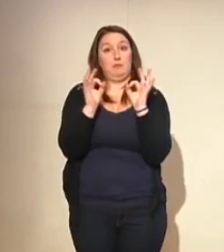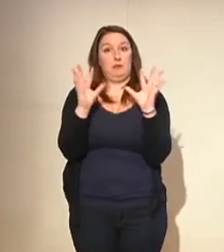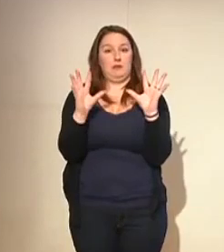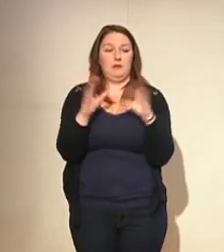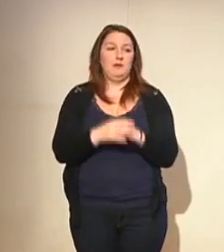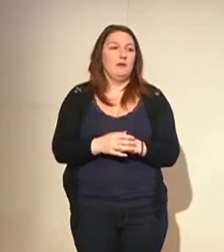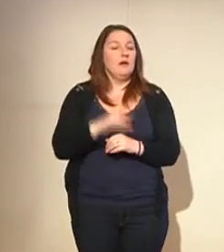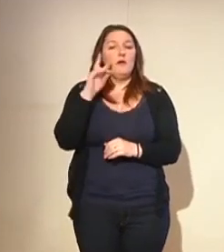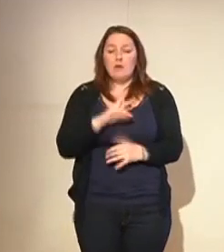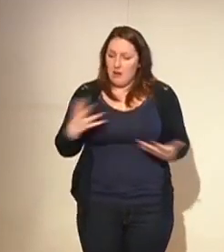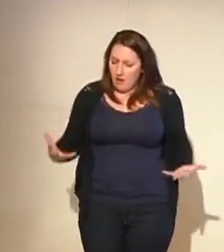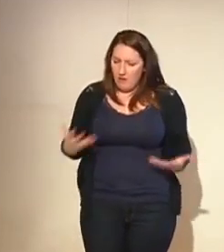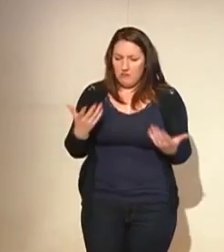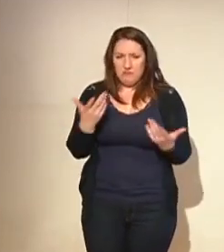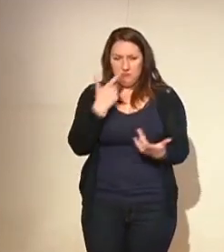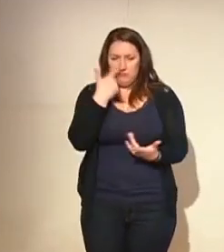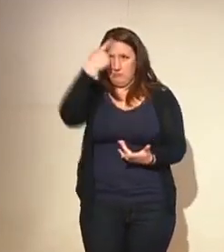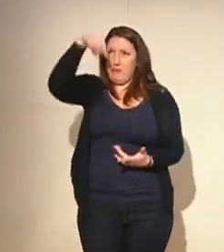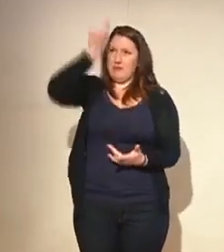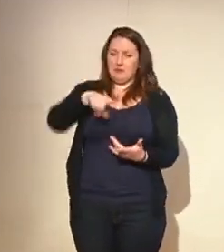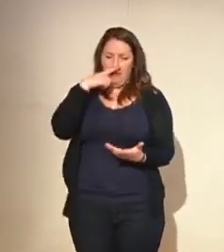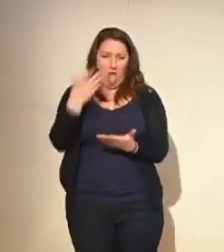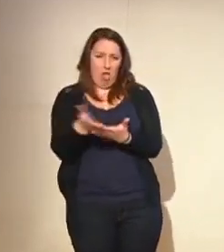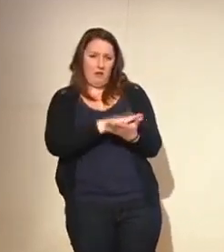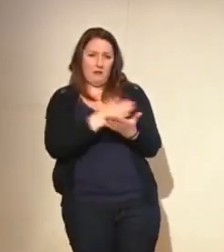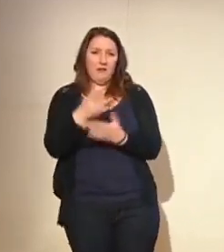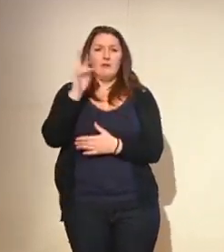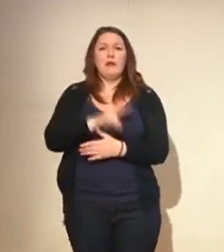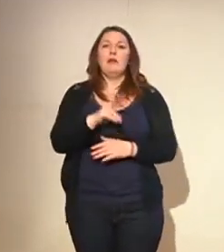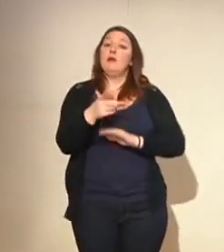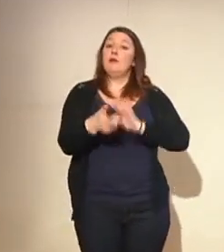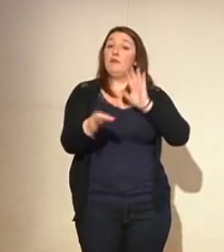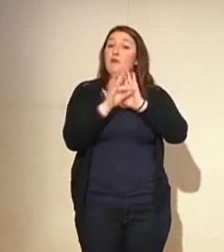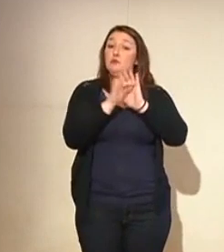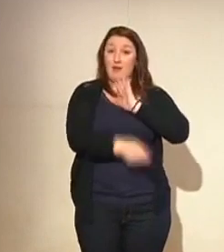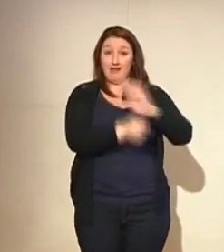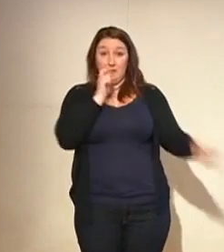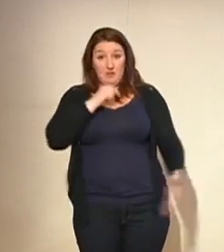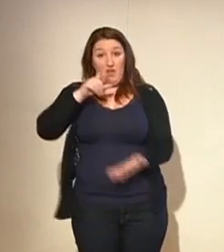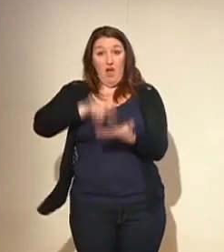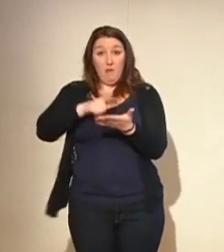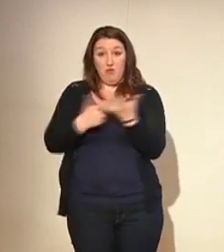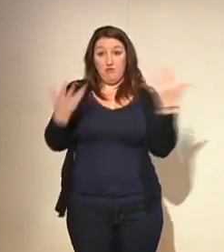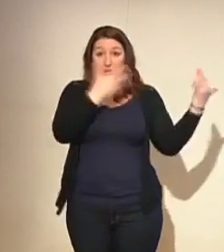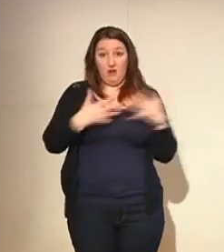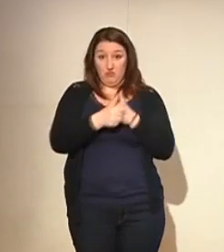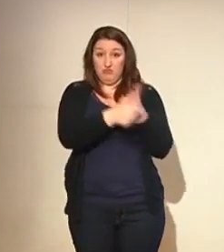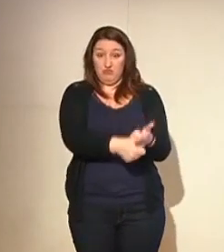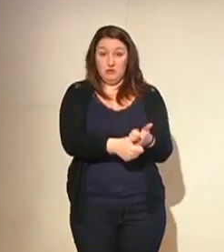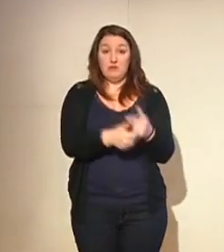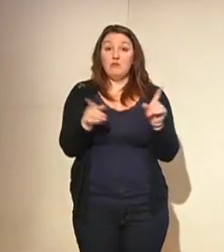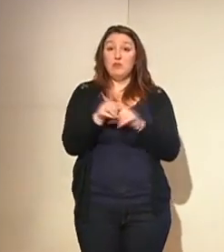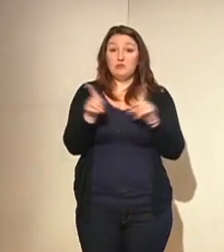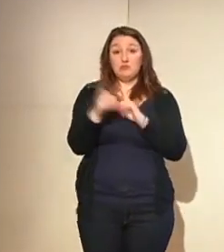ambigu tout simplement parce que les indemnités de fonction sont soumises à l'impôt et dernièrement aux cotisations sociales ce que nous